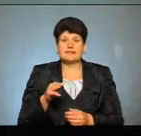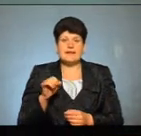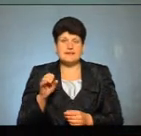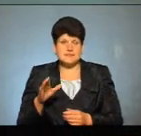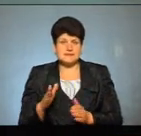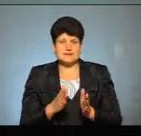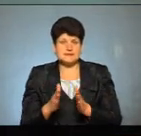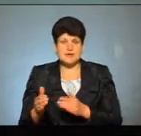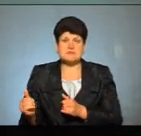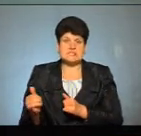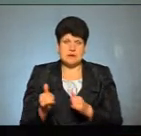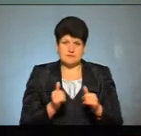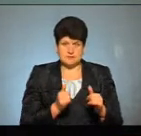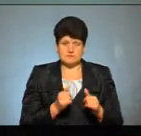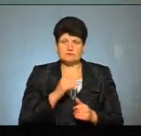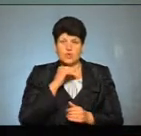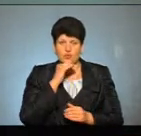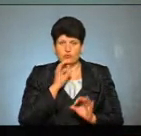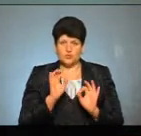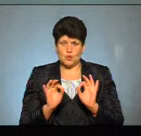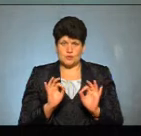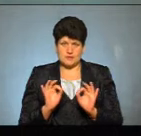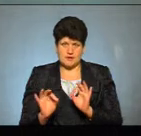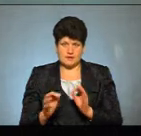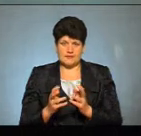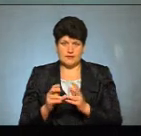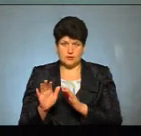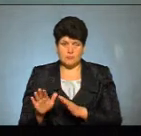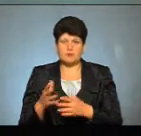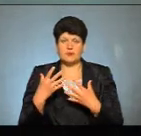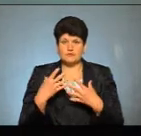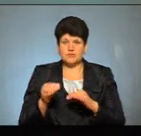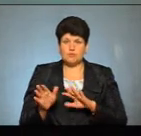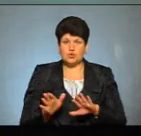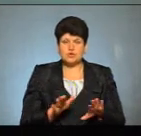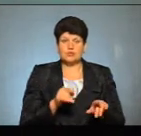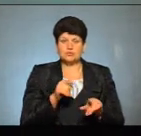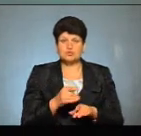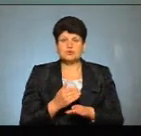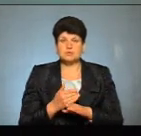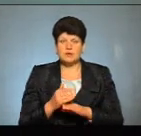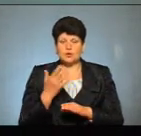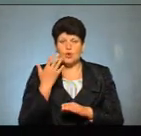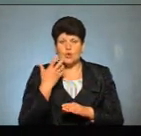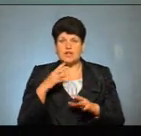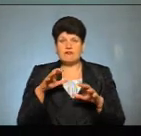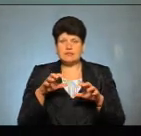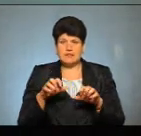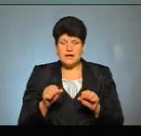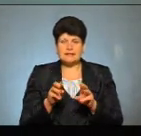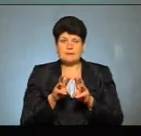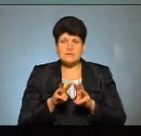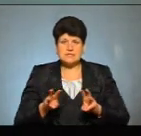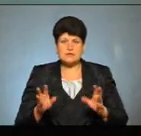Тест-системами забезпечені в достатній кількості. Ми вже пройшли той етап, коли влада і